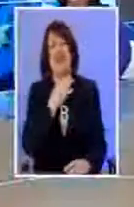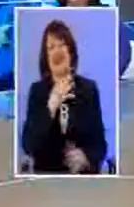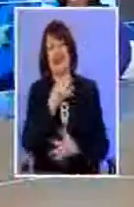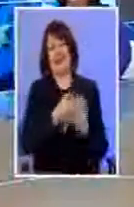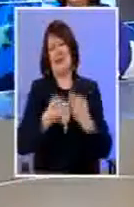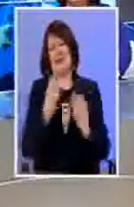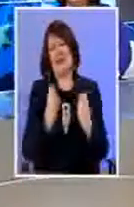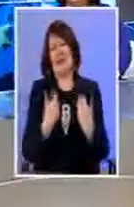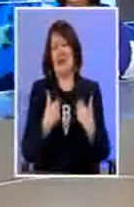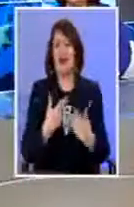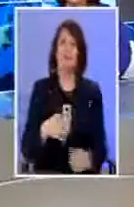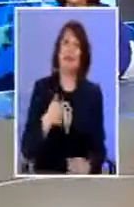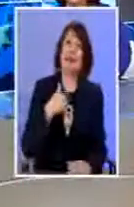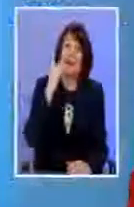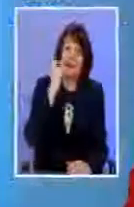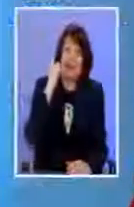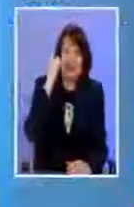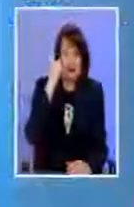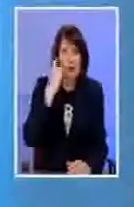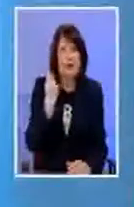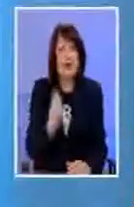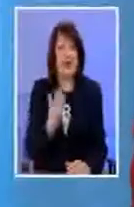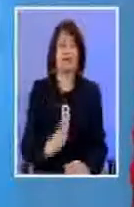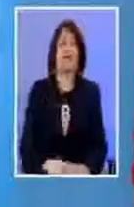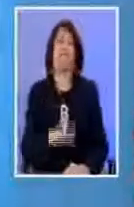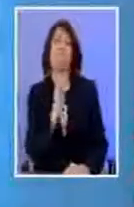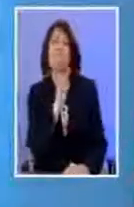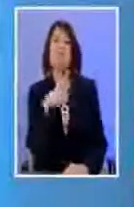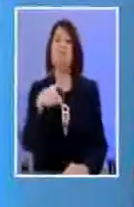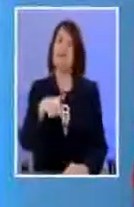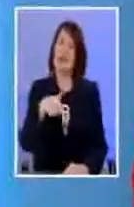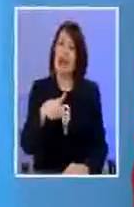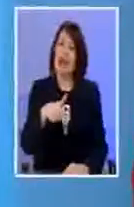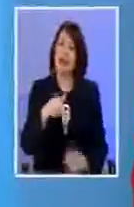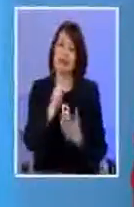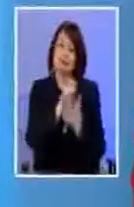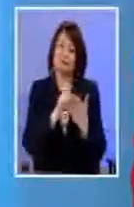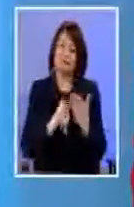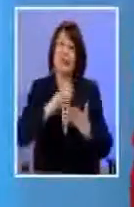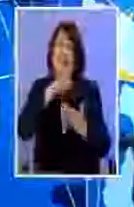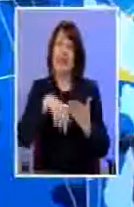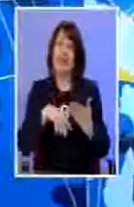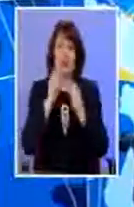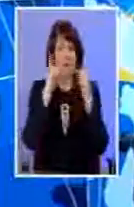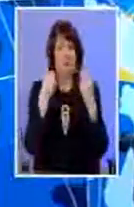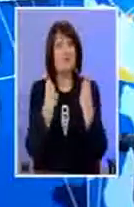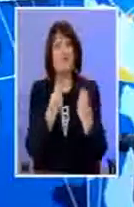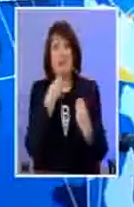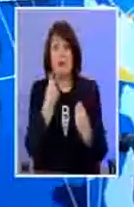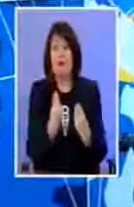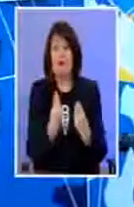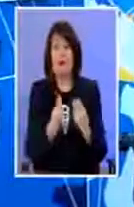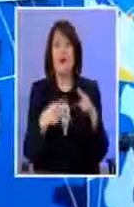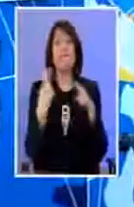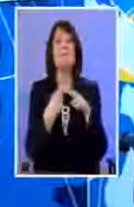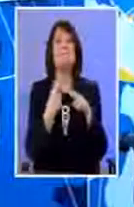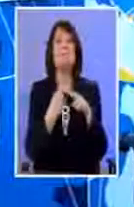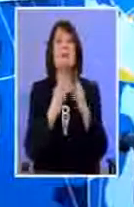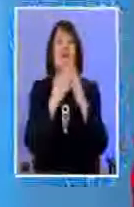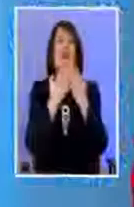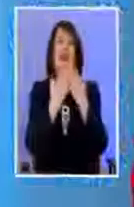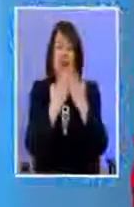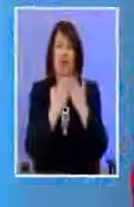Δεν χρειάζονται. Τα σκεφτόμαστε όμως, ξέρετε. Κυρία Γιαννάκου, έχετε γράψει ένα καταπληκτικό κείμενο σε ένα επίσης καταπληκτικό βιβλίο